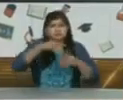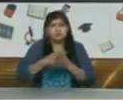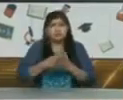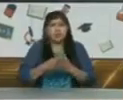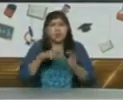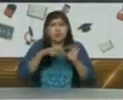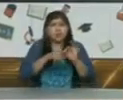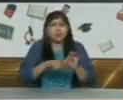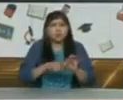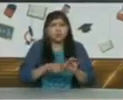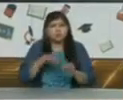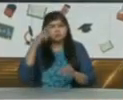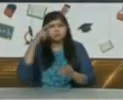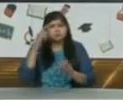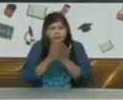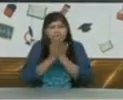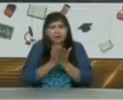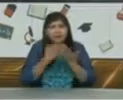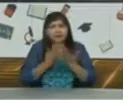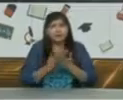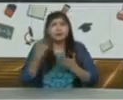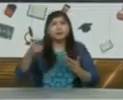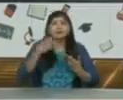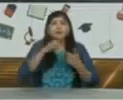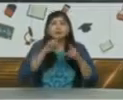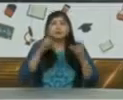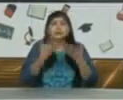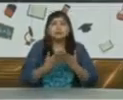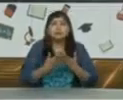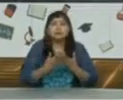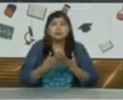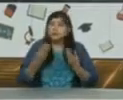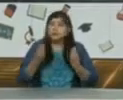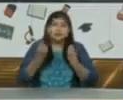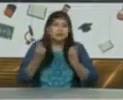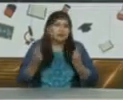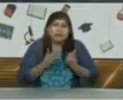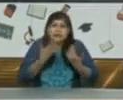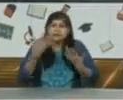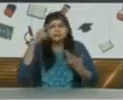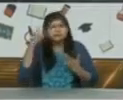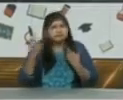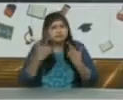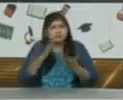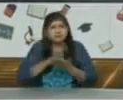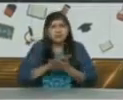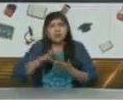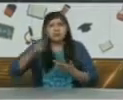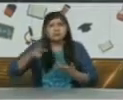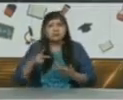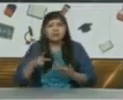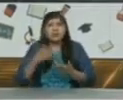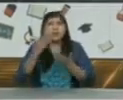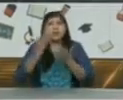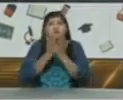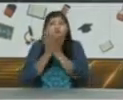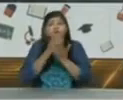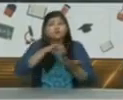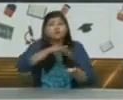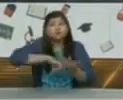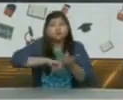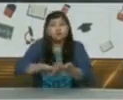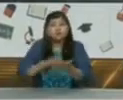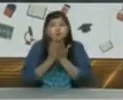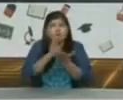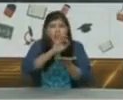का उत्तर याद करते हैं तो वह हमें अच्छी तरह से याद हो जाता है, लेकिन जब हम स्कूल में लिखना शुरू